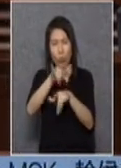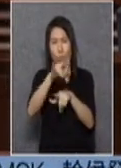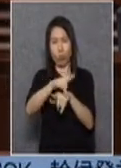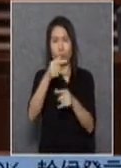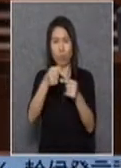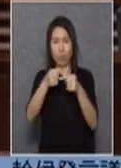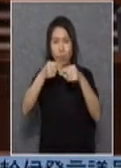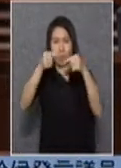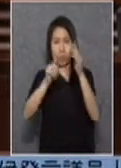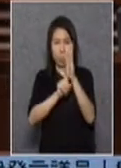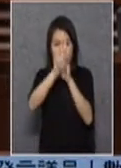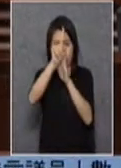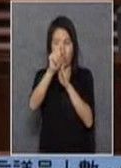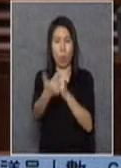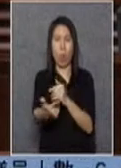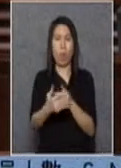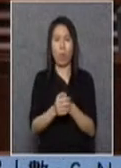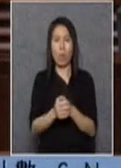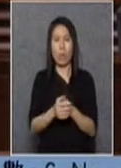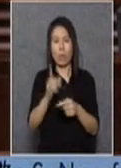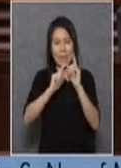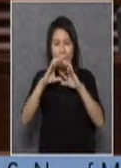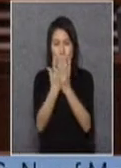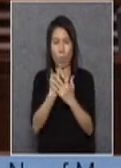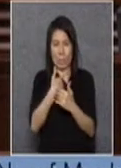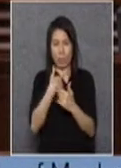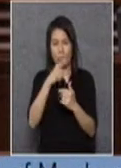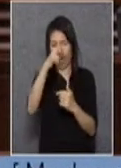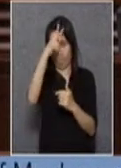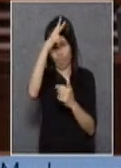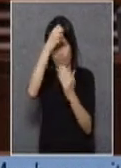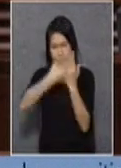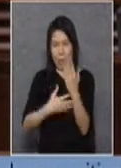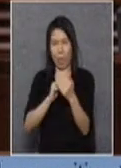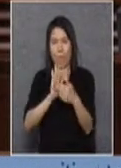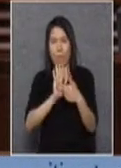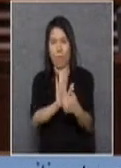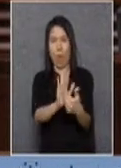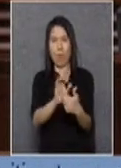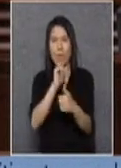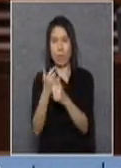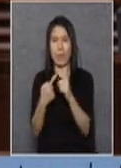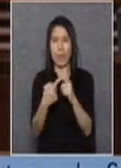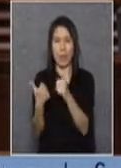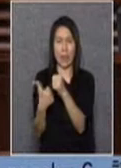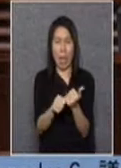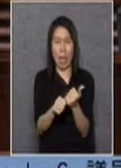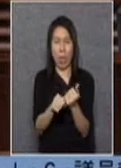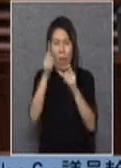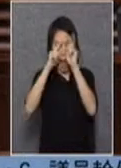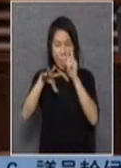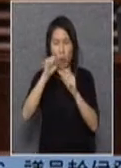以呢自由黨公開說就需要制定的措施，防止有人依賴濫用綜